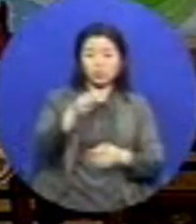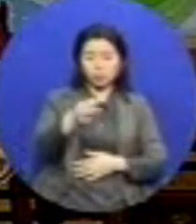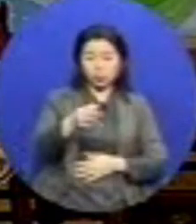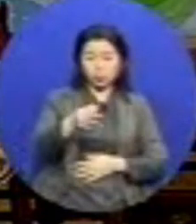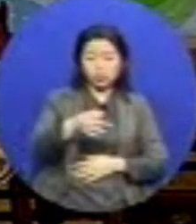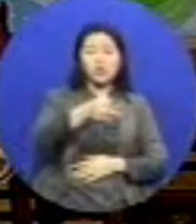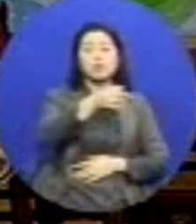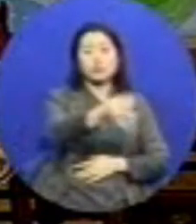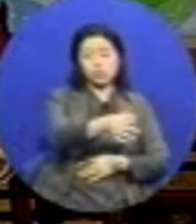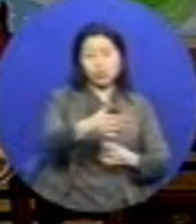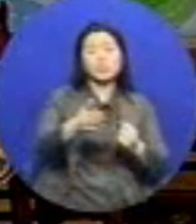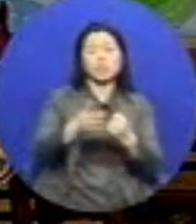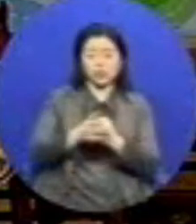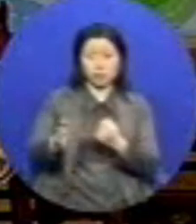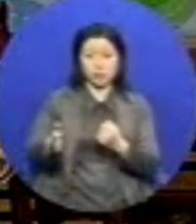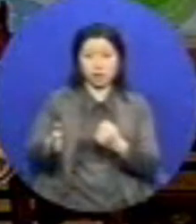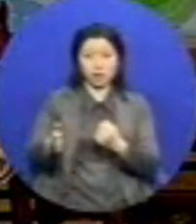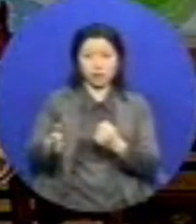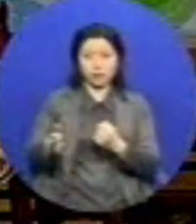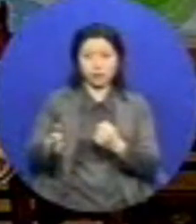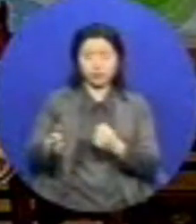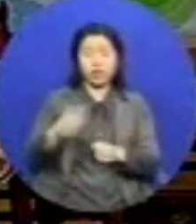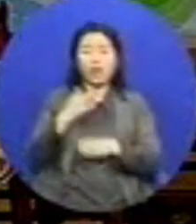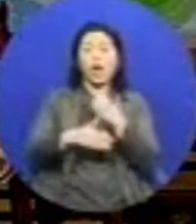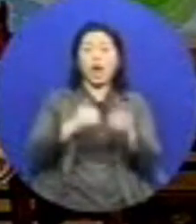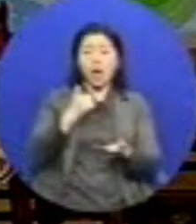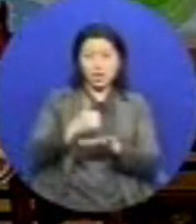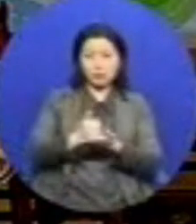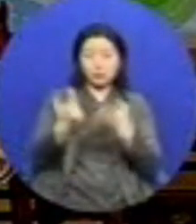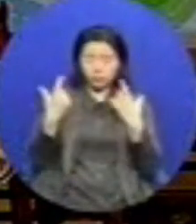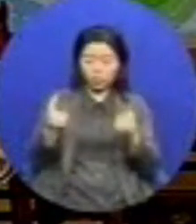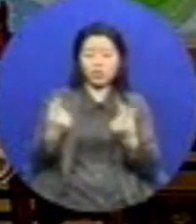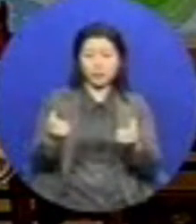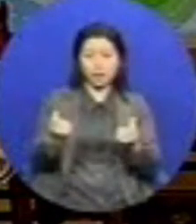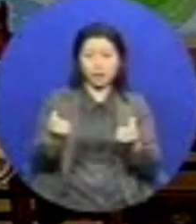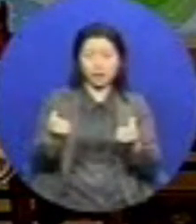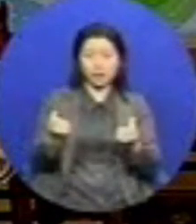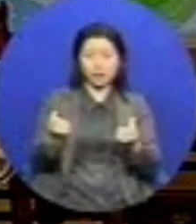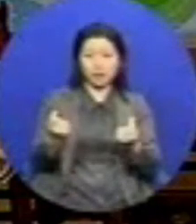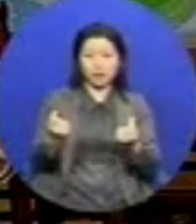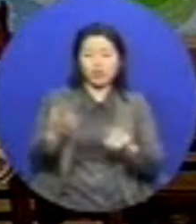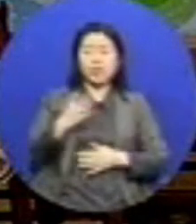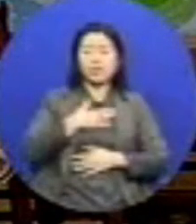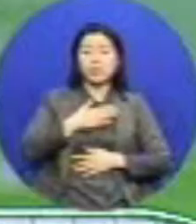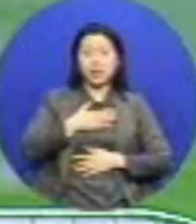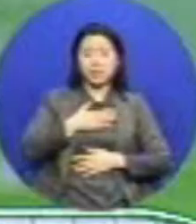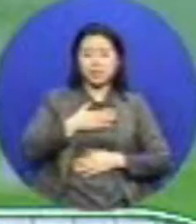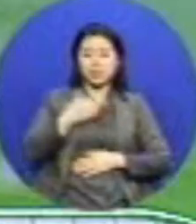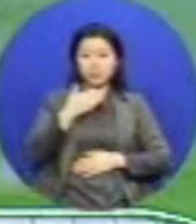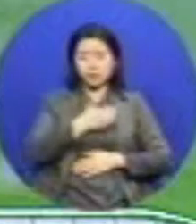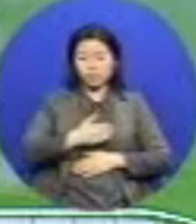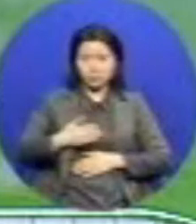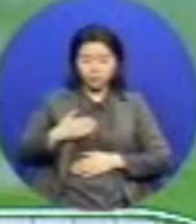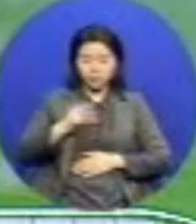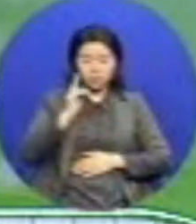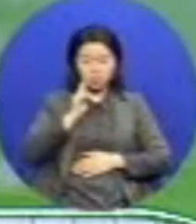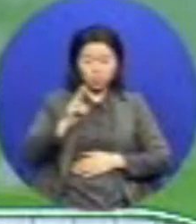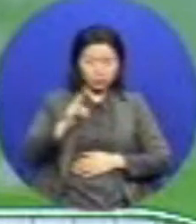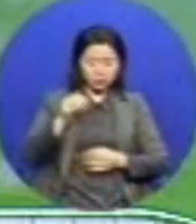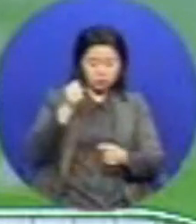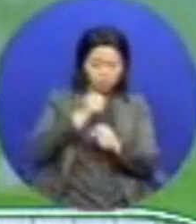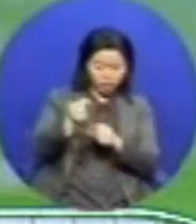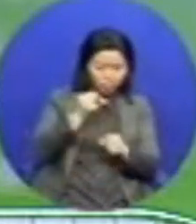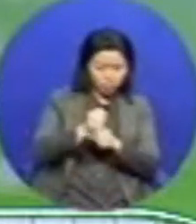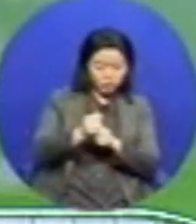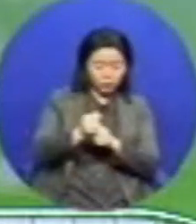지불 할 것이기 때문이다 하나님께서도 마찬가지일 것이다 나를 뭐 없이 당혹스러운 경우에 처하게